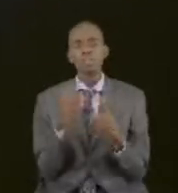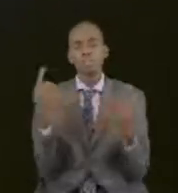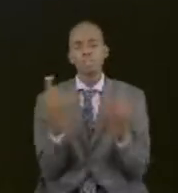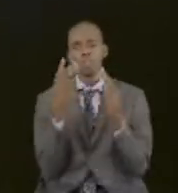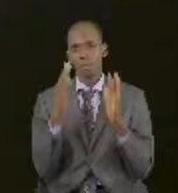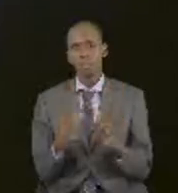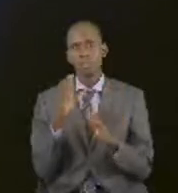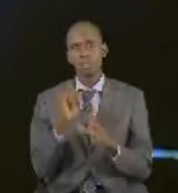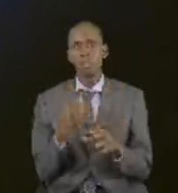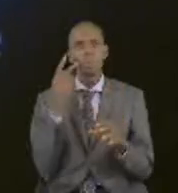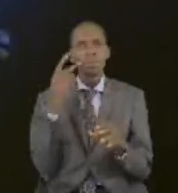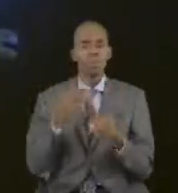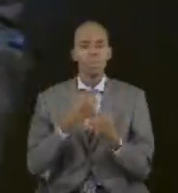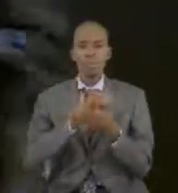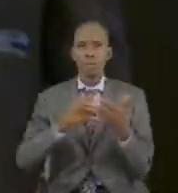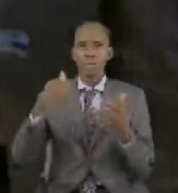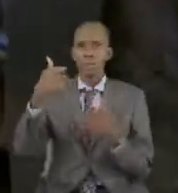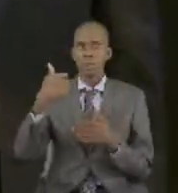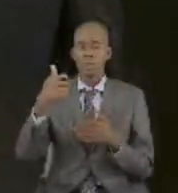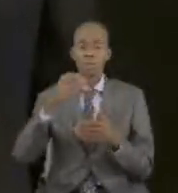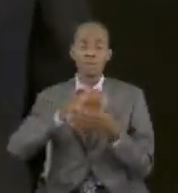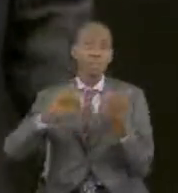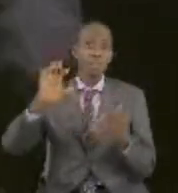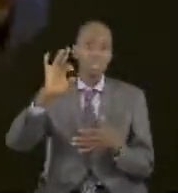Maintenant, dans le verset 9, il dit,